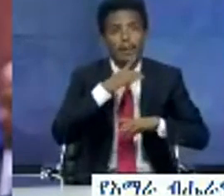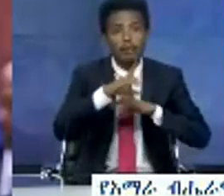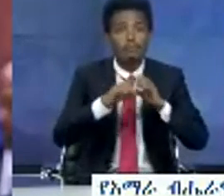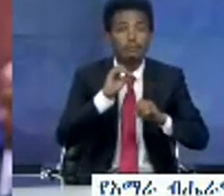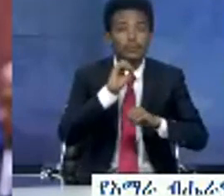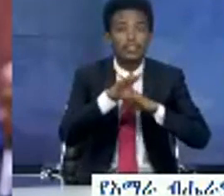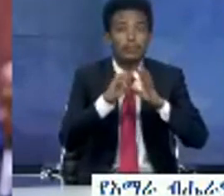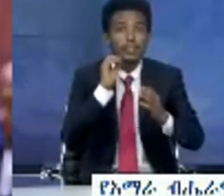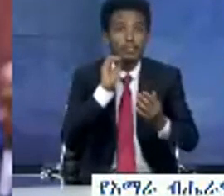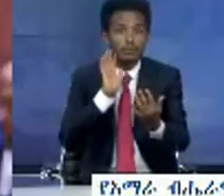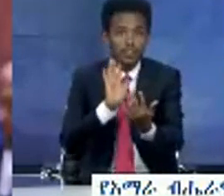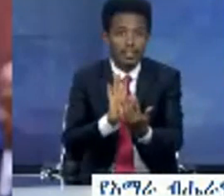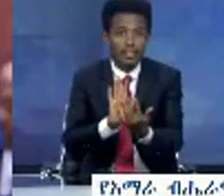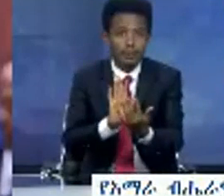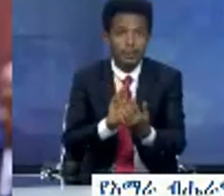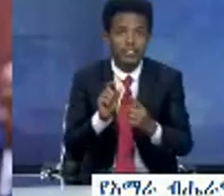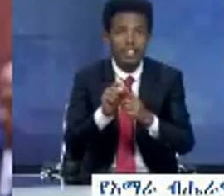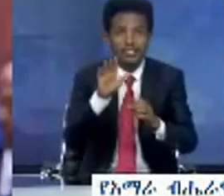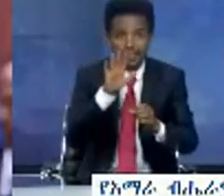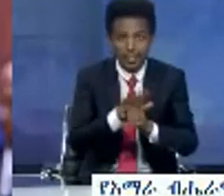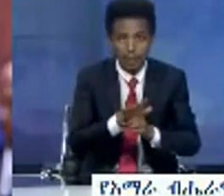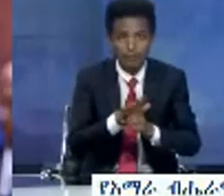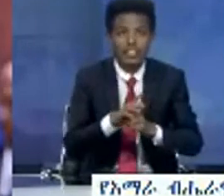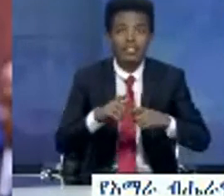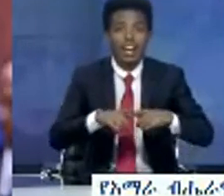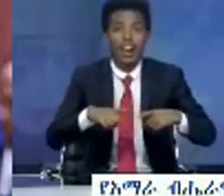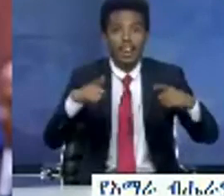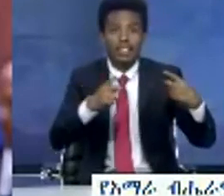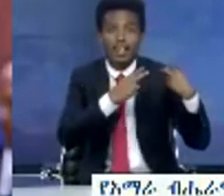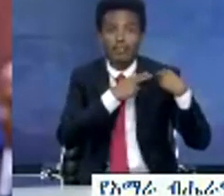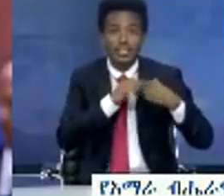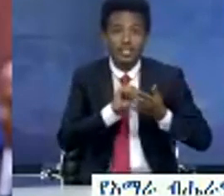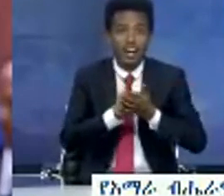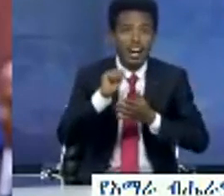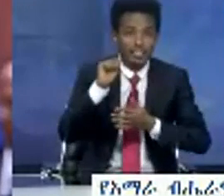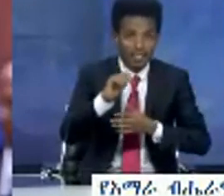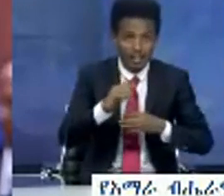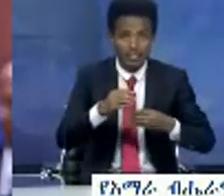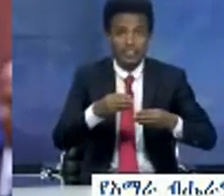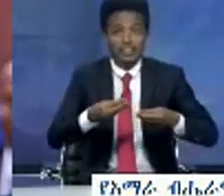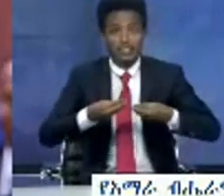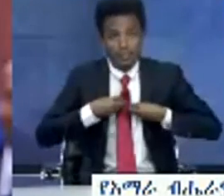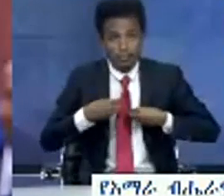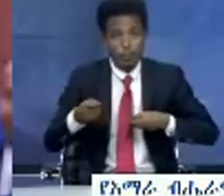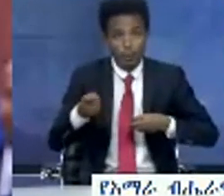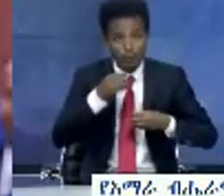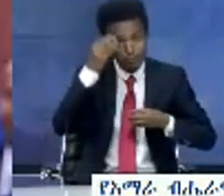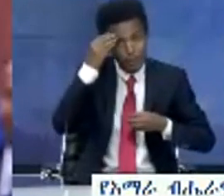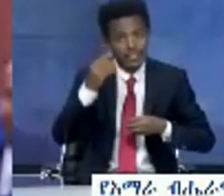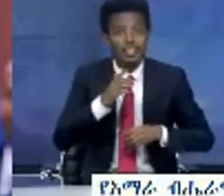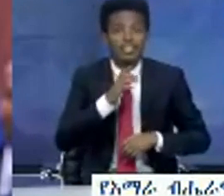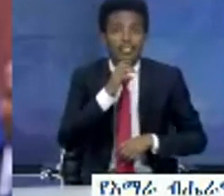ፊት ቀርቤ ቃል ስገባ ታላቅ ኃላፊነትና አደራ እየተጣለብን መሆኑን በመዘንጋት